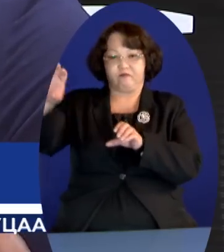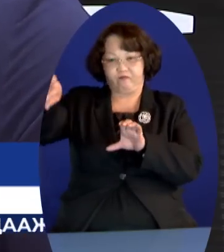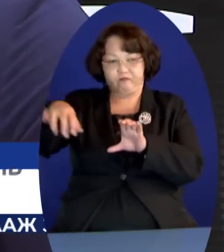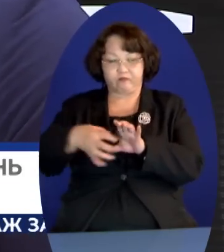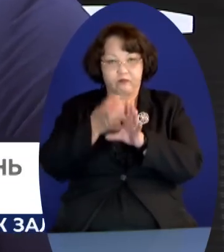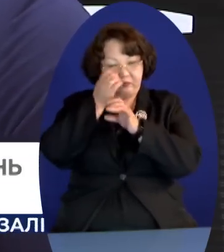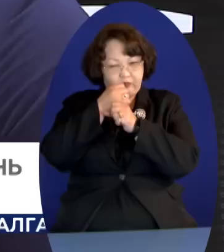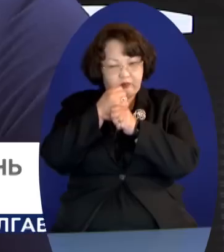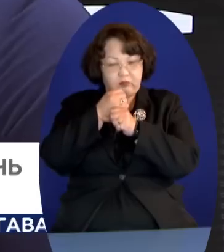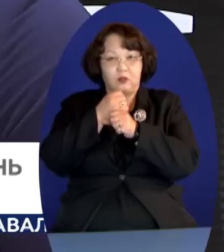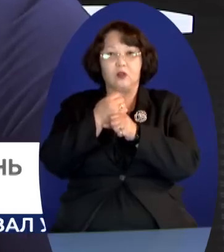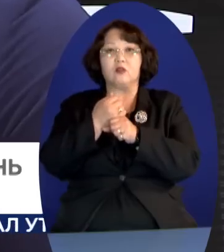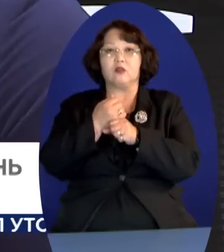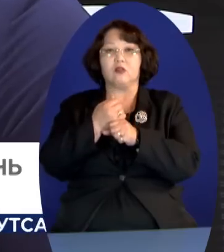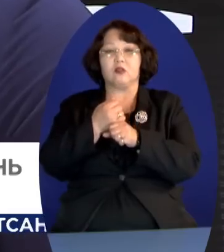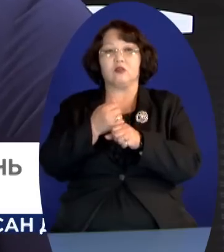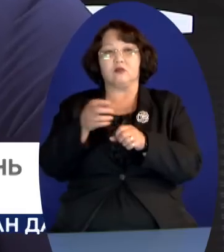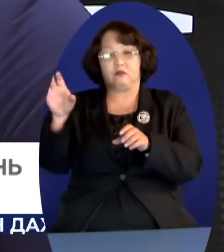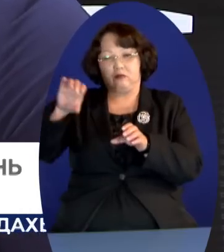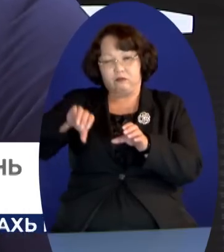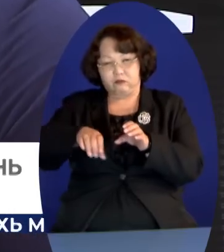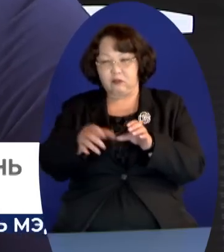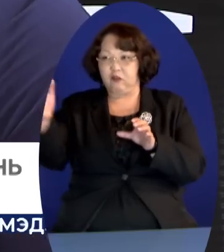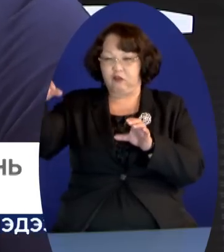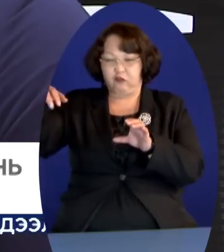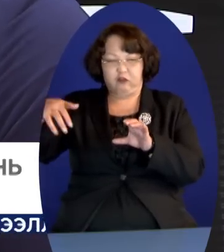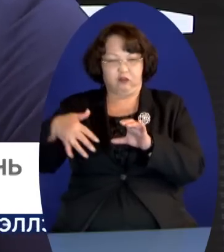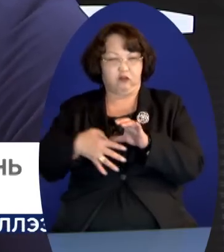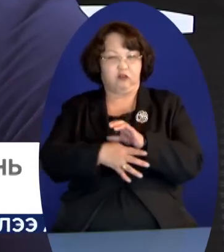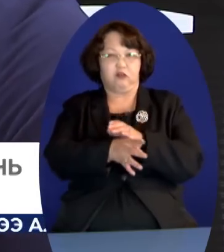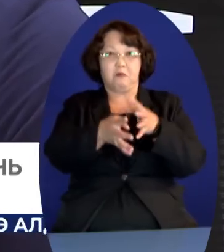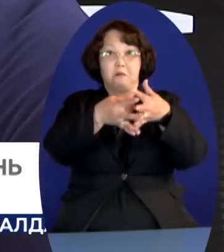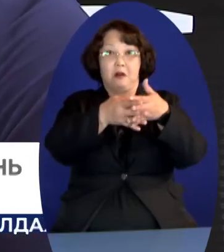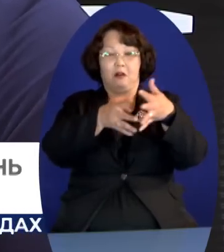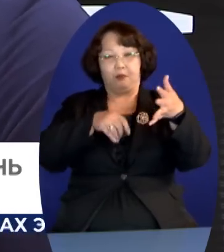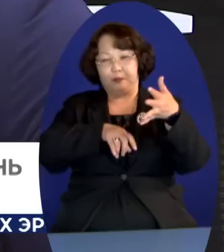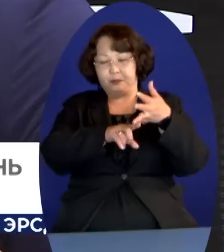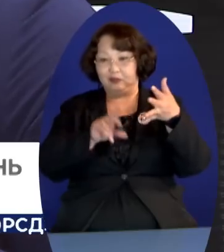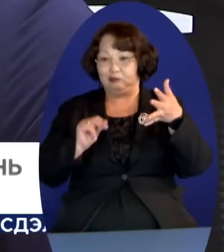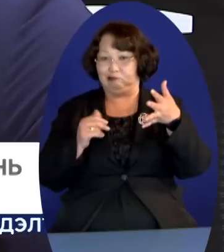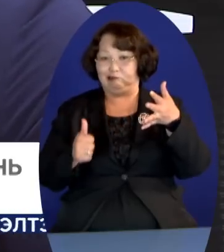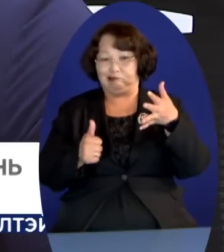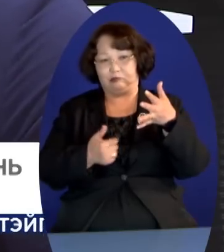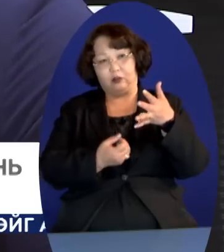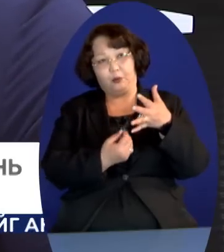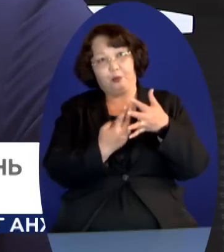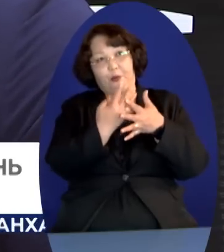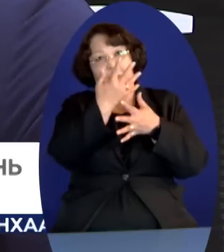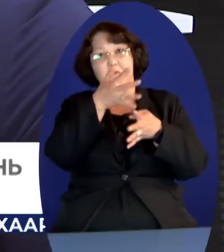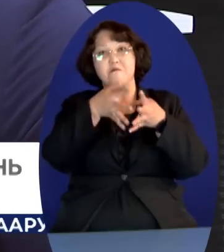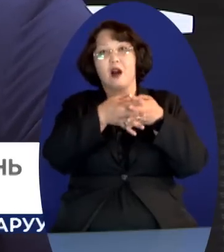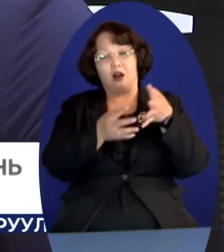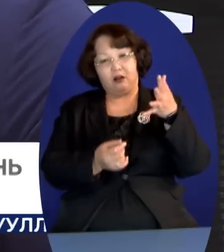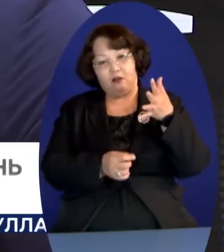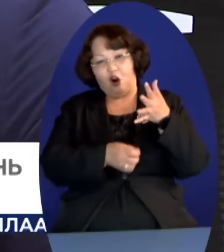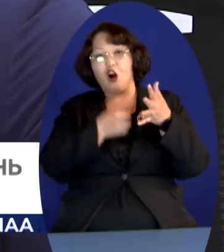бүгд одоо үүзэлтэй тухайн хэрэглэгчийн үүзэл хүртлэе бол одоо стандартын шаардлага хангасан гарч байна. Манай байгууллагын хувьд бол зөвхөн